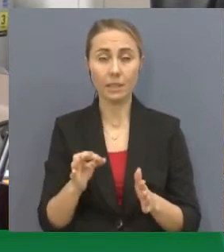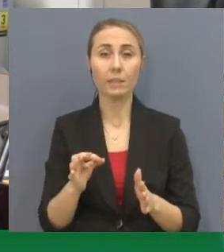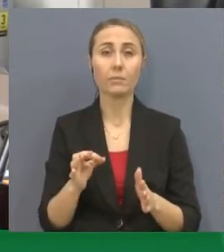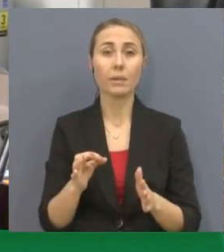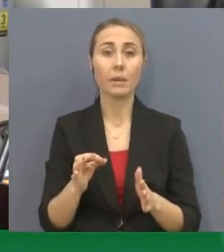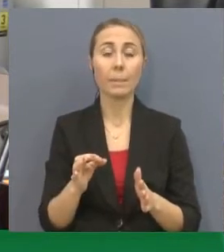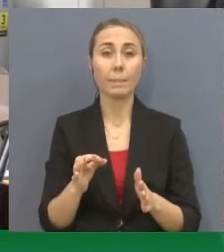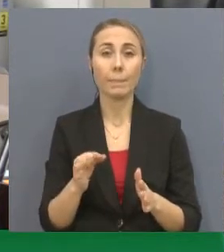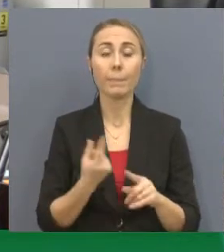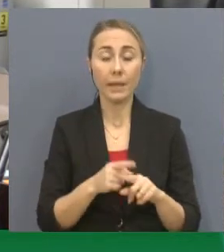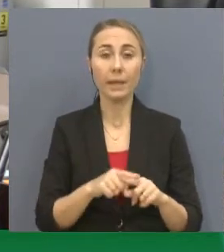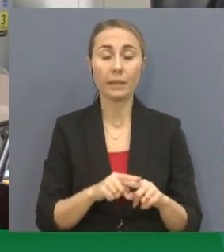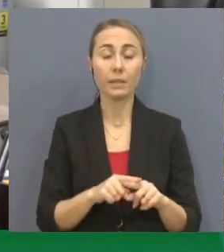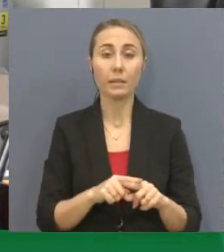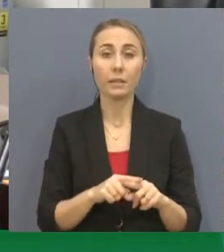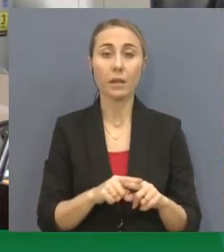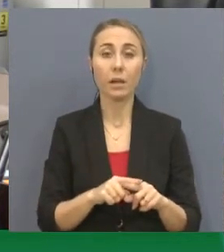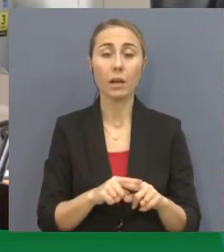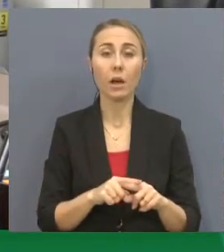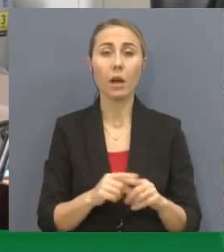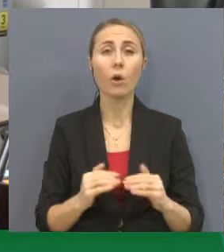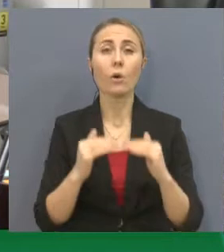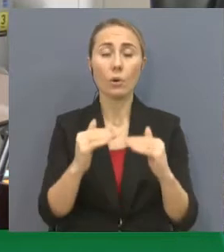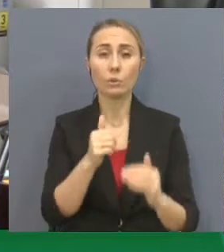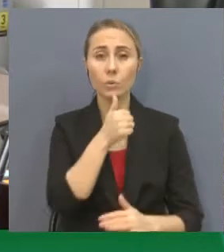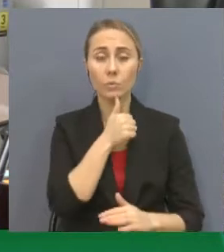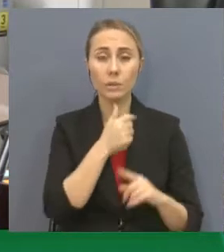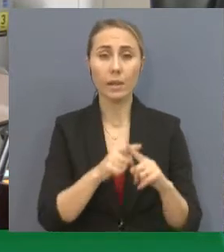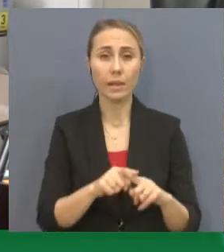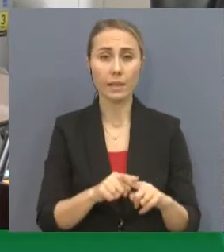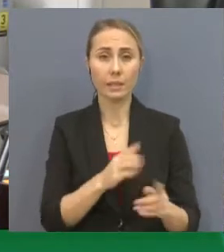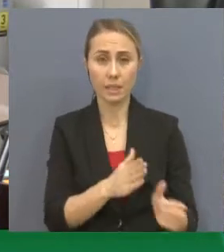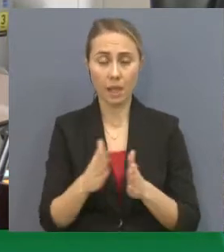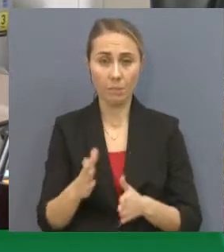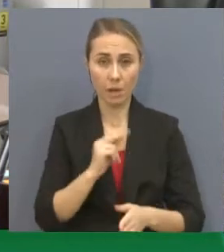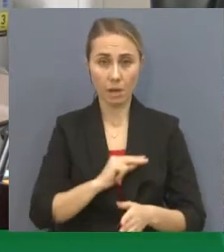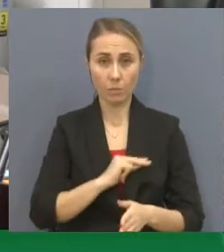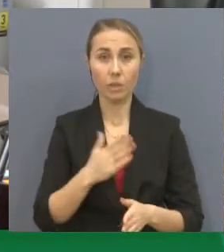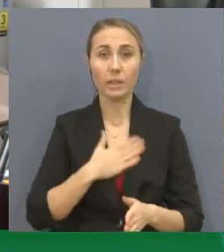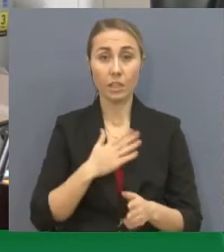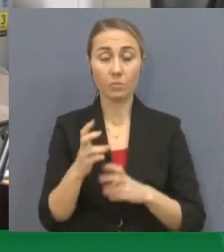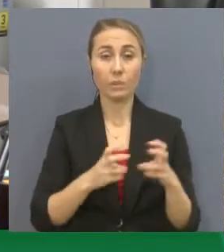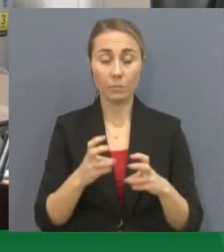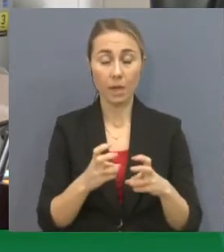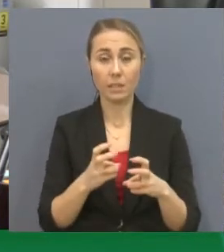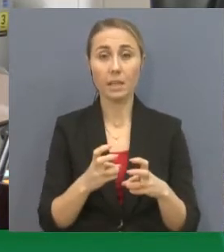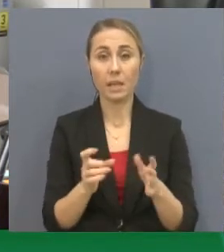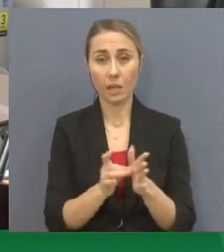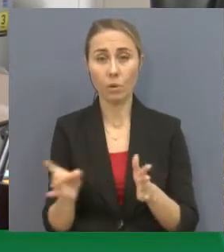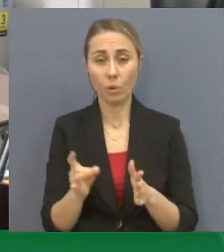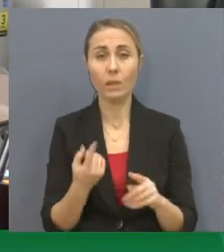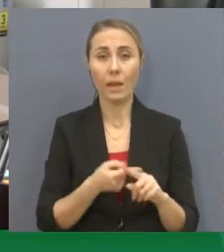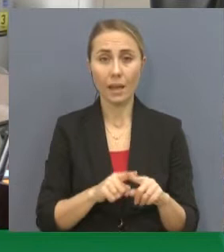данного росту способствовало стабильной работы предприятий нашего региона именно